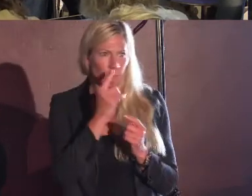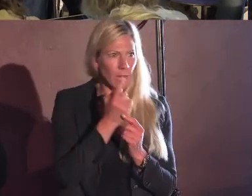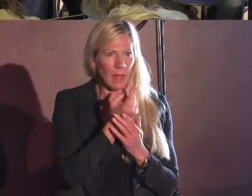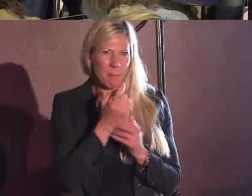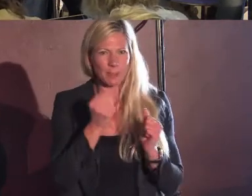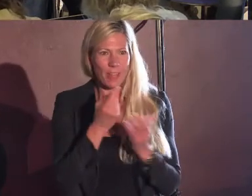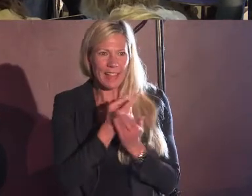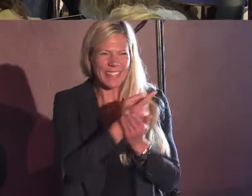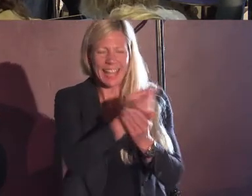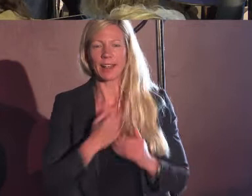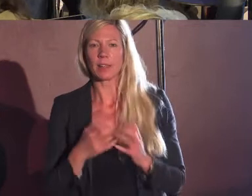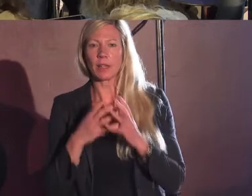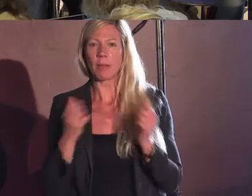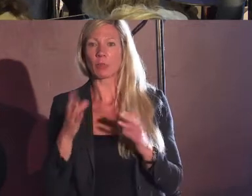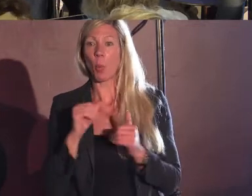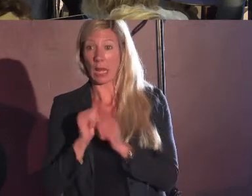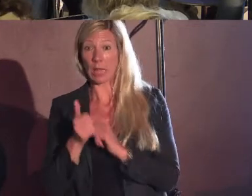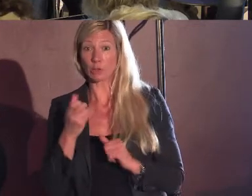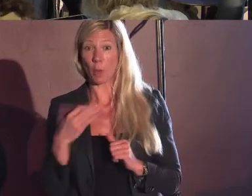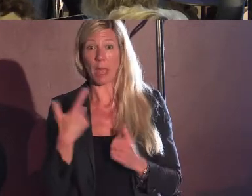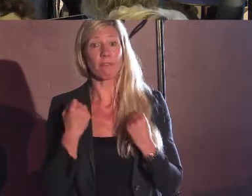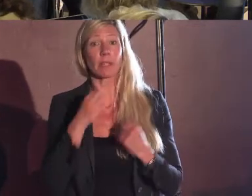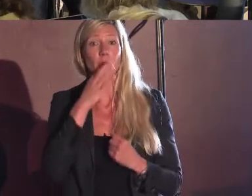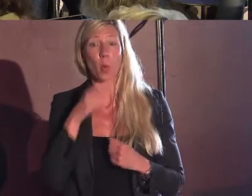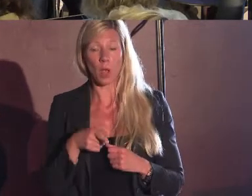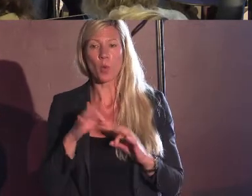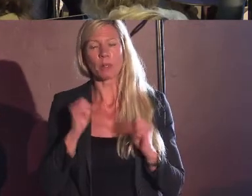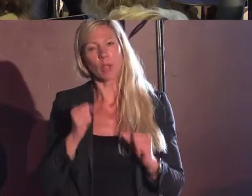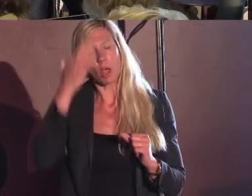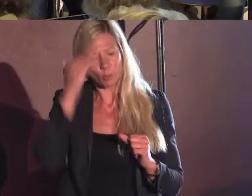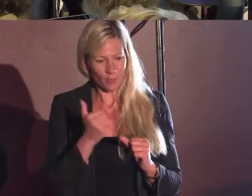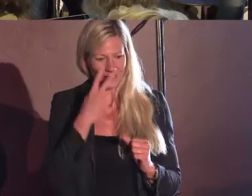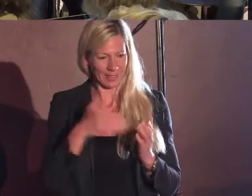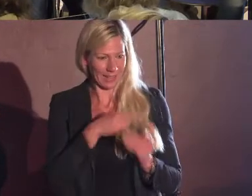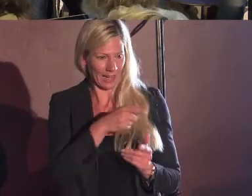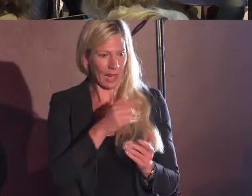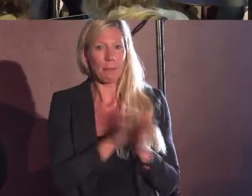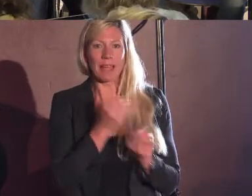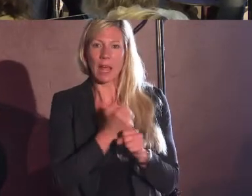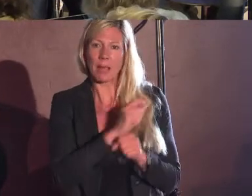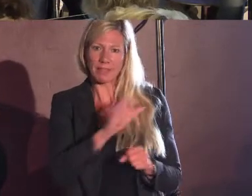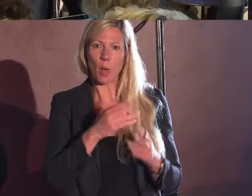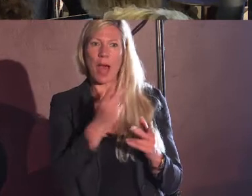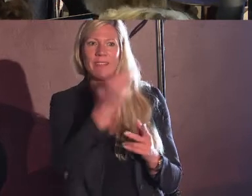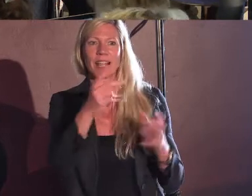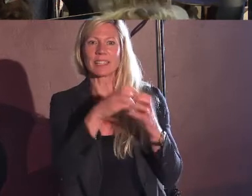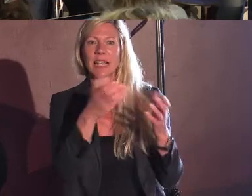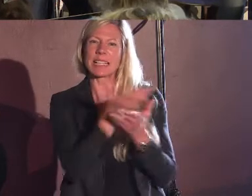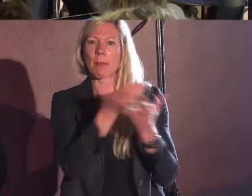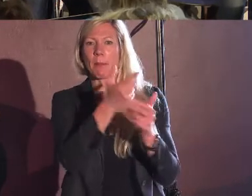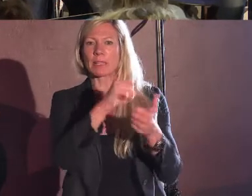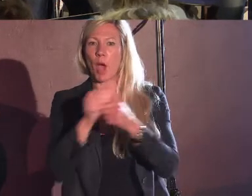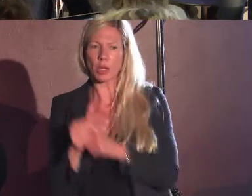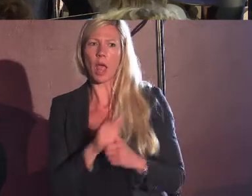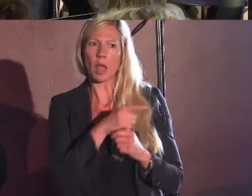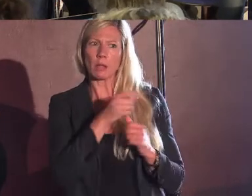då tror jag inte minst just ledarskapet är en viktig fråga för att gjuta mod i medarbetare och samarbetspartners att det här är så att säga tillåtet.